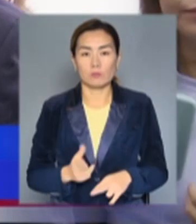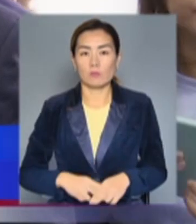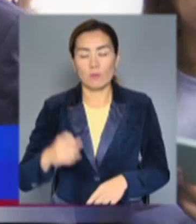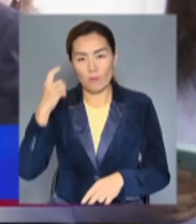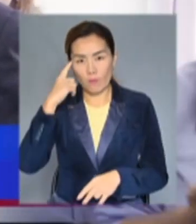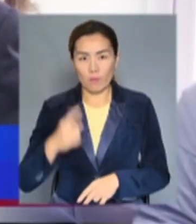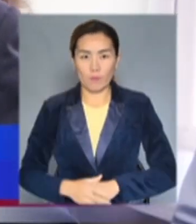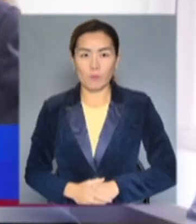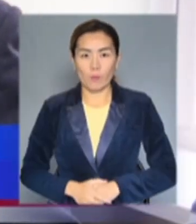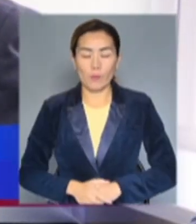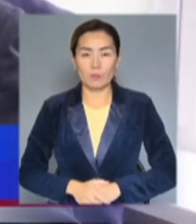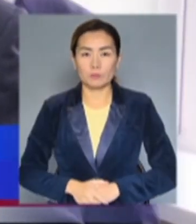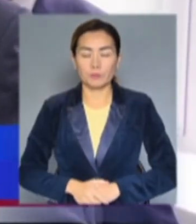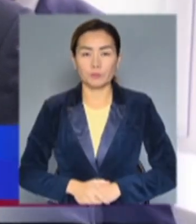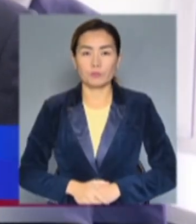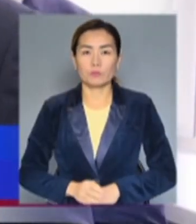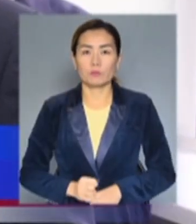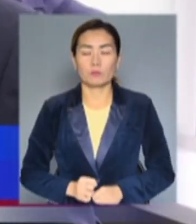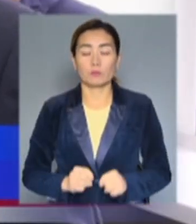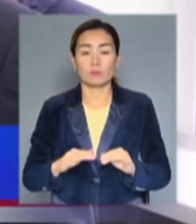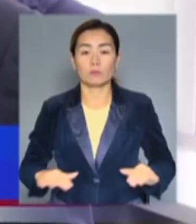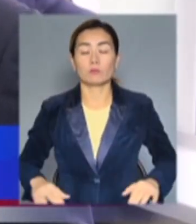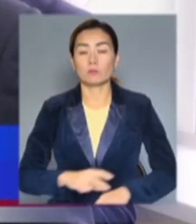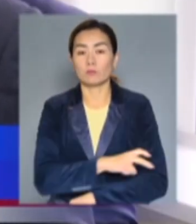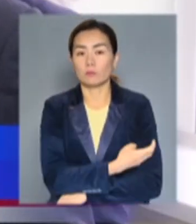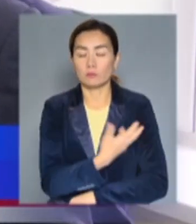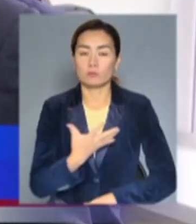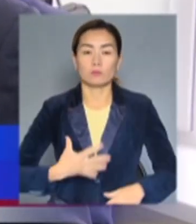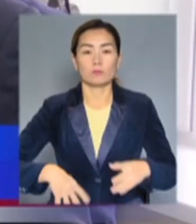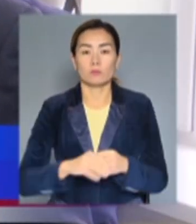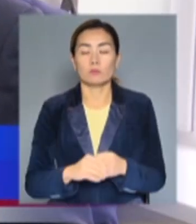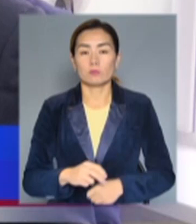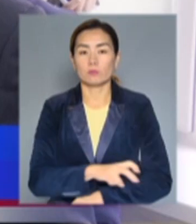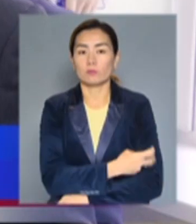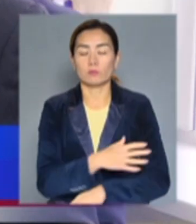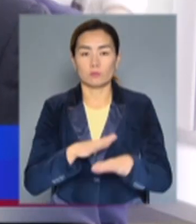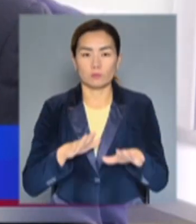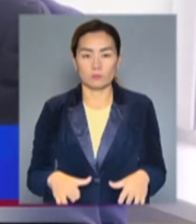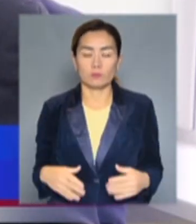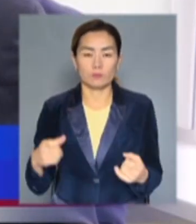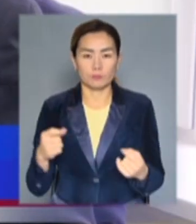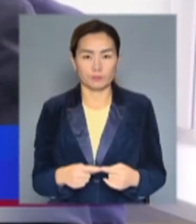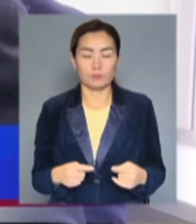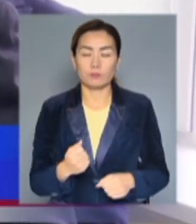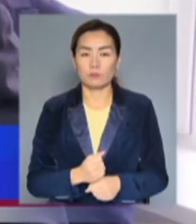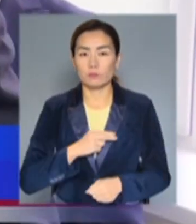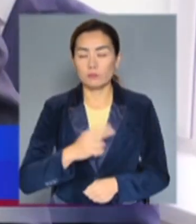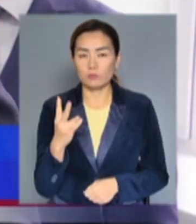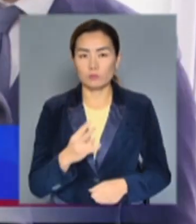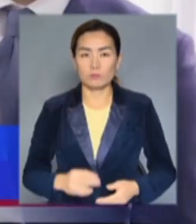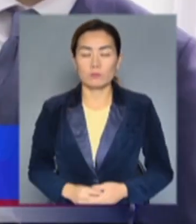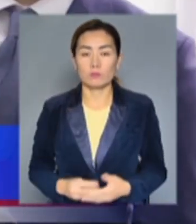мен ойымша тек қана бұл осы балалар ауруханасында емес, барлық ауруханаларға тиісті осындай стандартқа жеткізуіміз